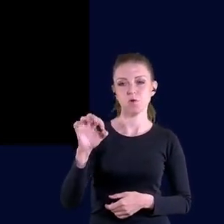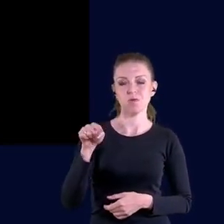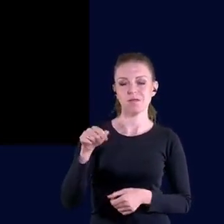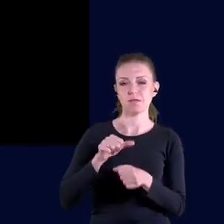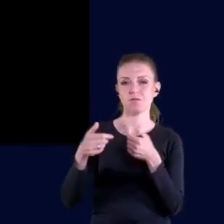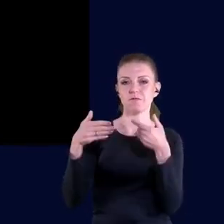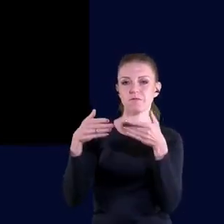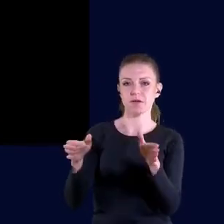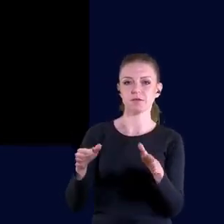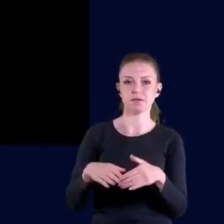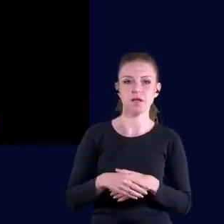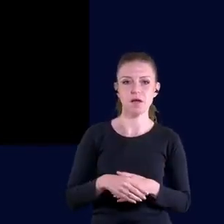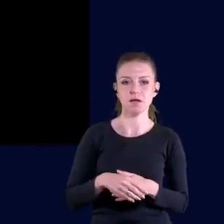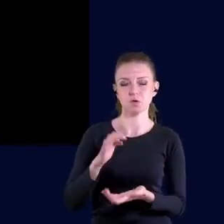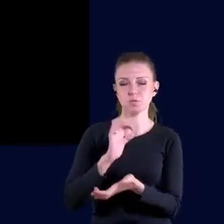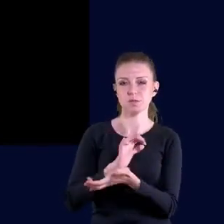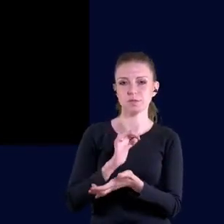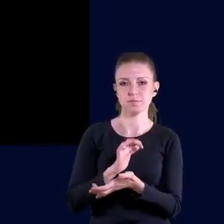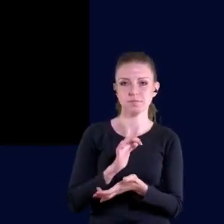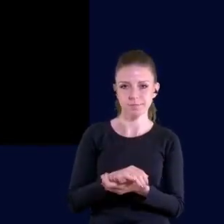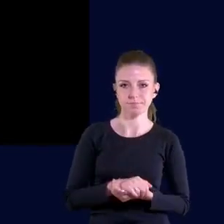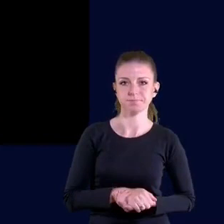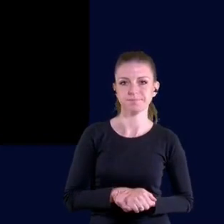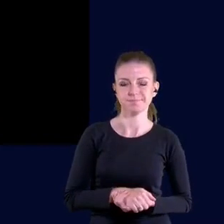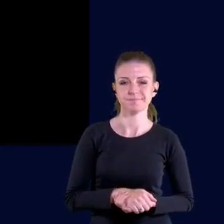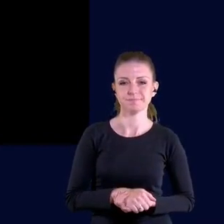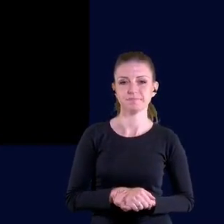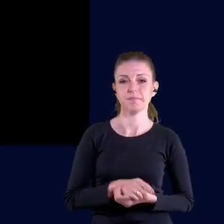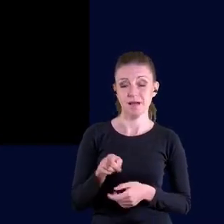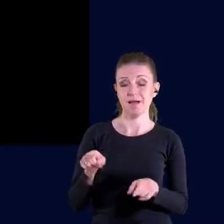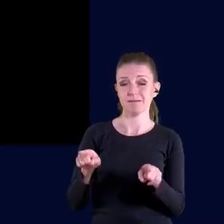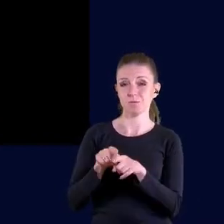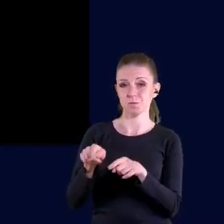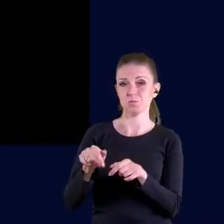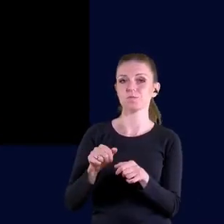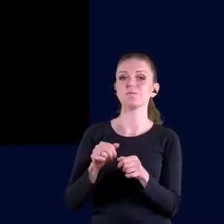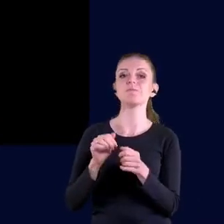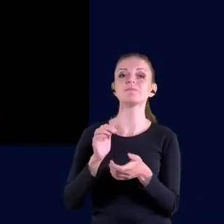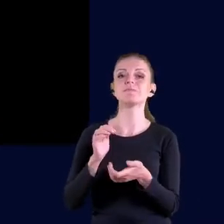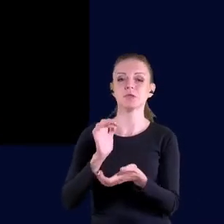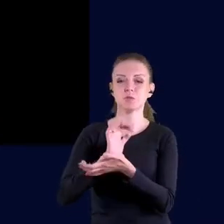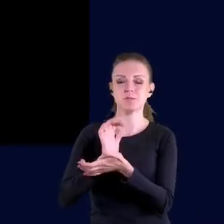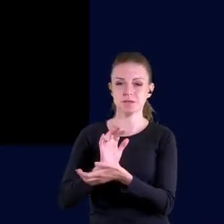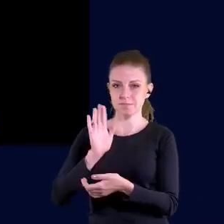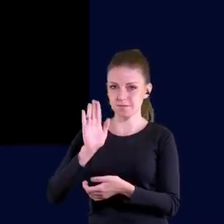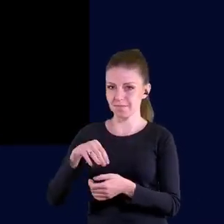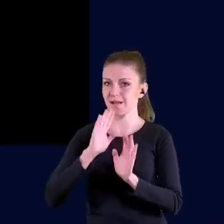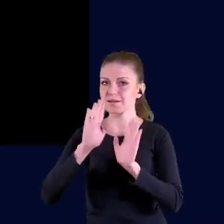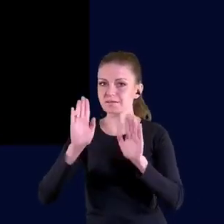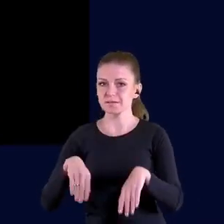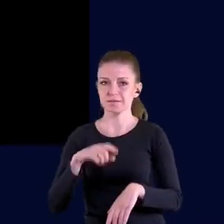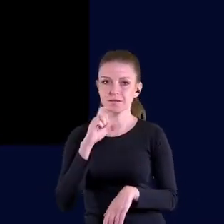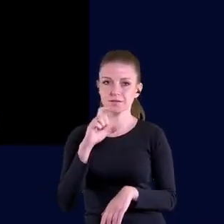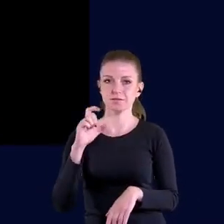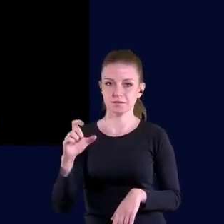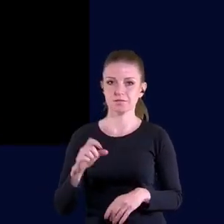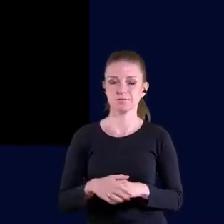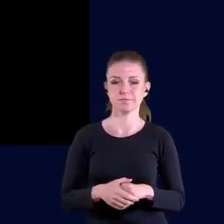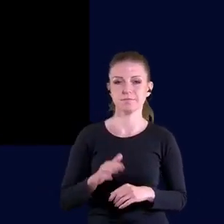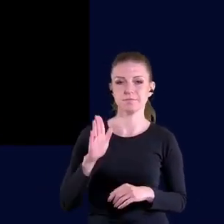otwartych otwartych czasopism it Czasopisma są opatrzone licencjami z by